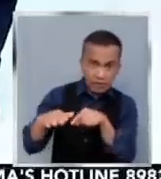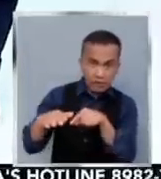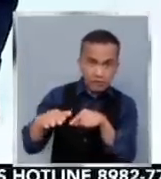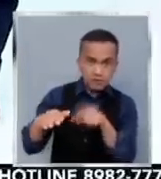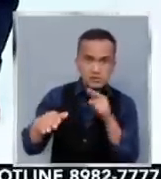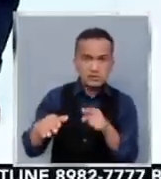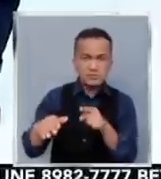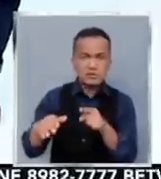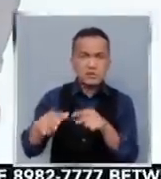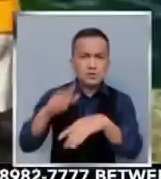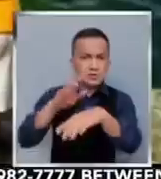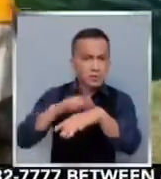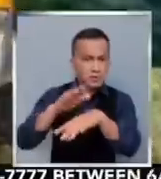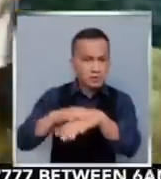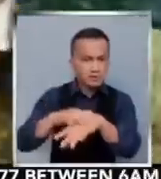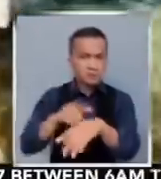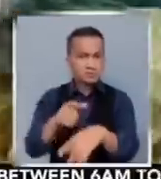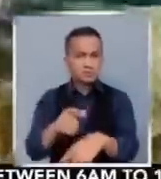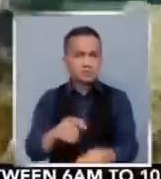signus?